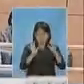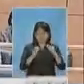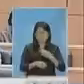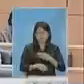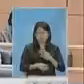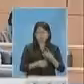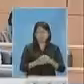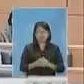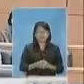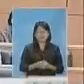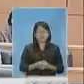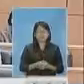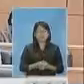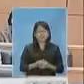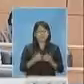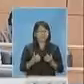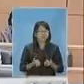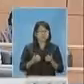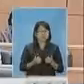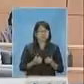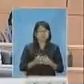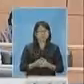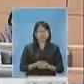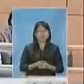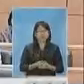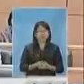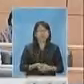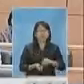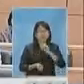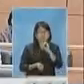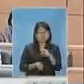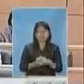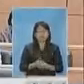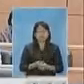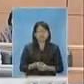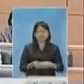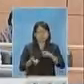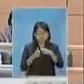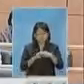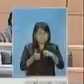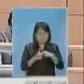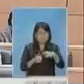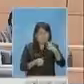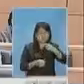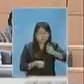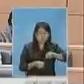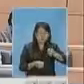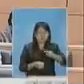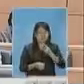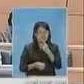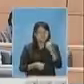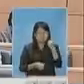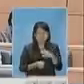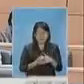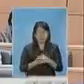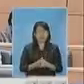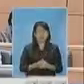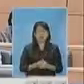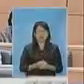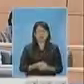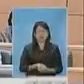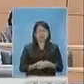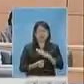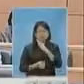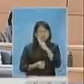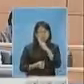กรณีแต่วันนี้เนี่ยมันมาพูดกันแต่เรื่องนี้ไม่ได้ครับถ้า